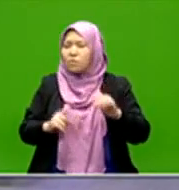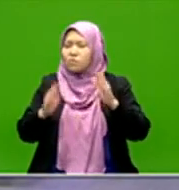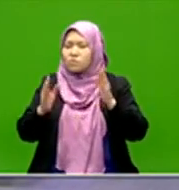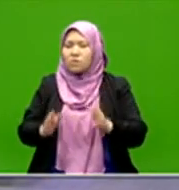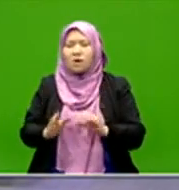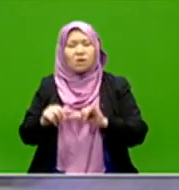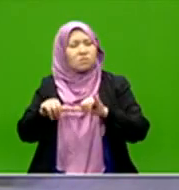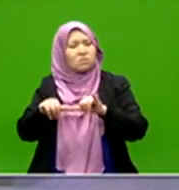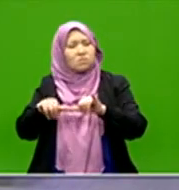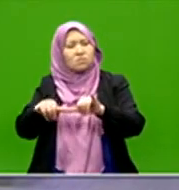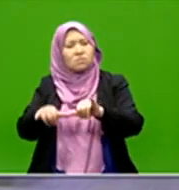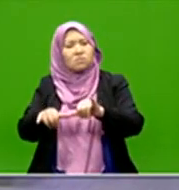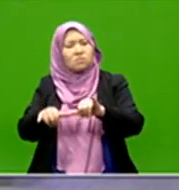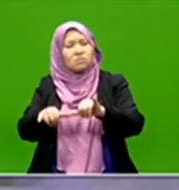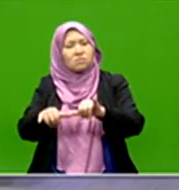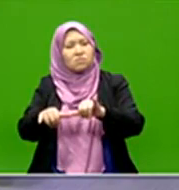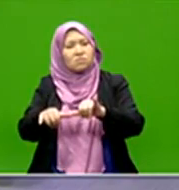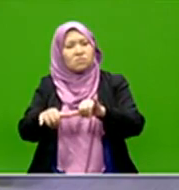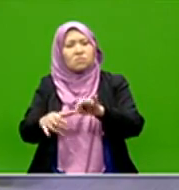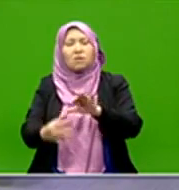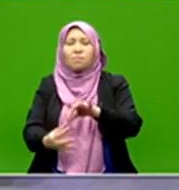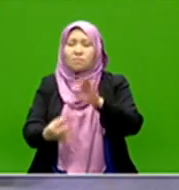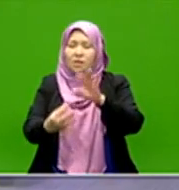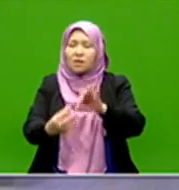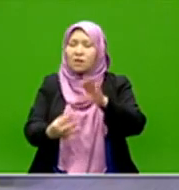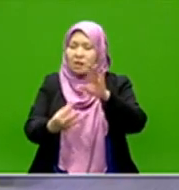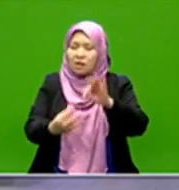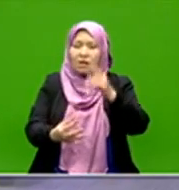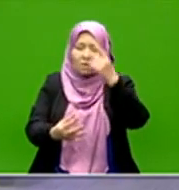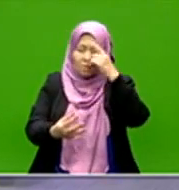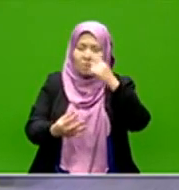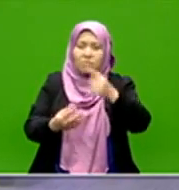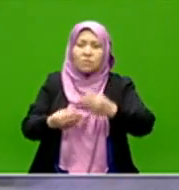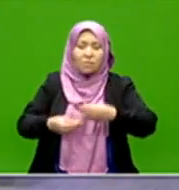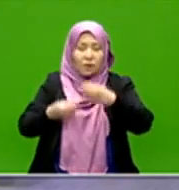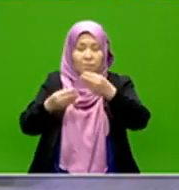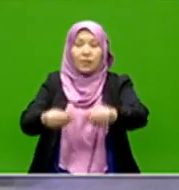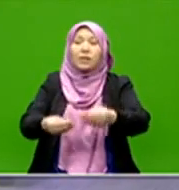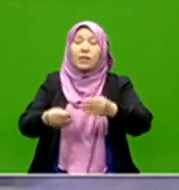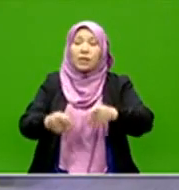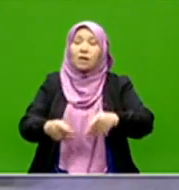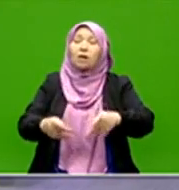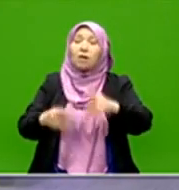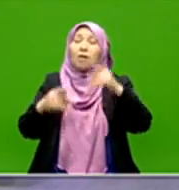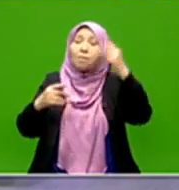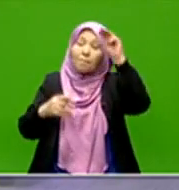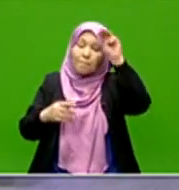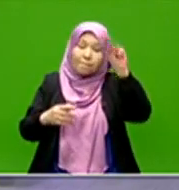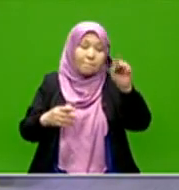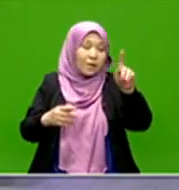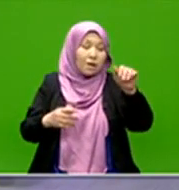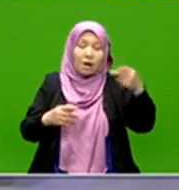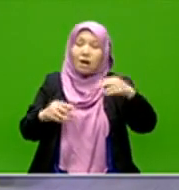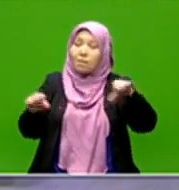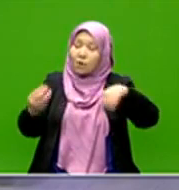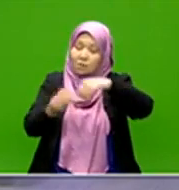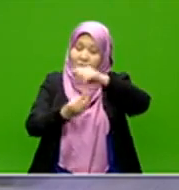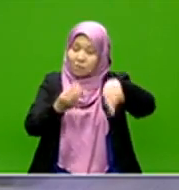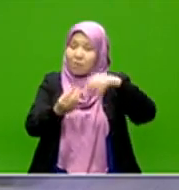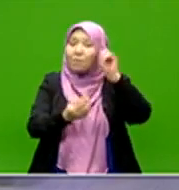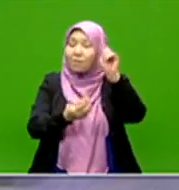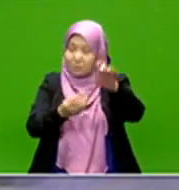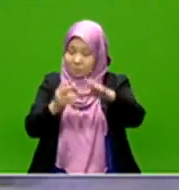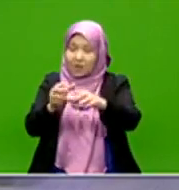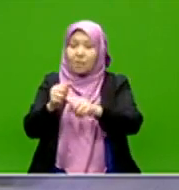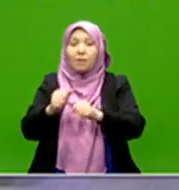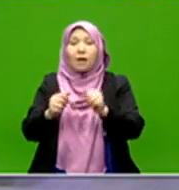Masih dipilih sebagai Duyufur Rahman. Allah. Betul. Di Makkatul Mukarramah. Betul Ustaz. Ya, dan dalam masa yang sama kita hari ini nak lihat bila